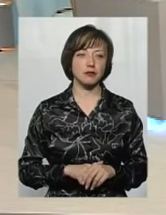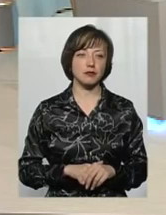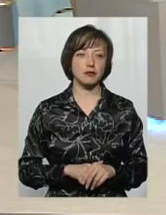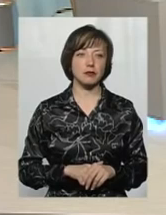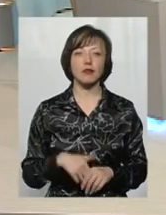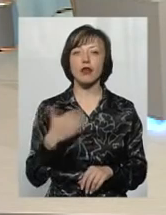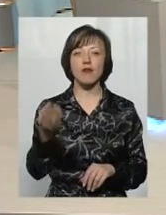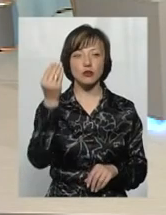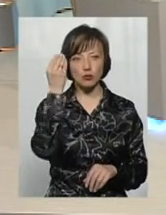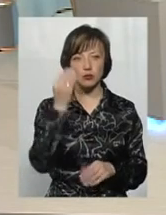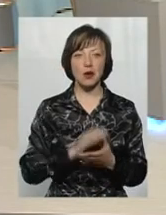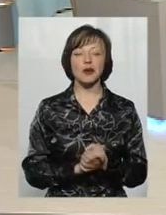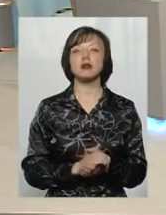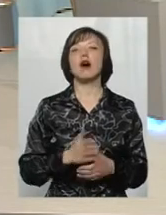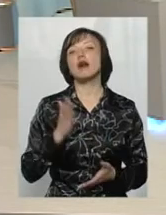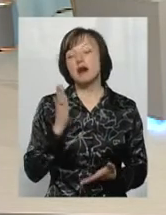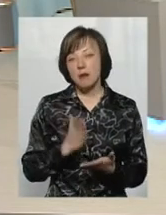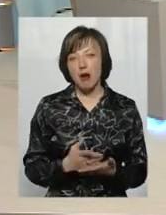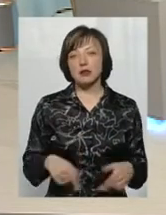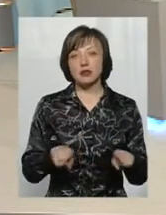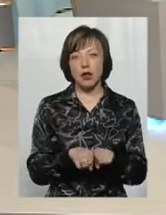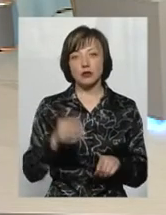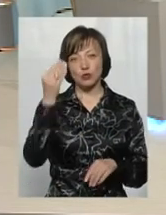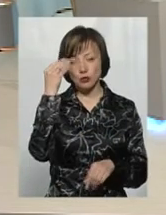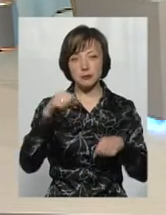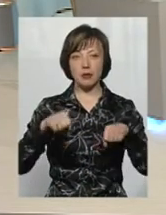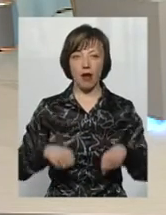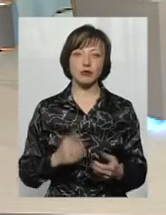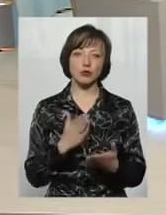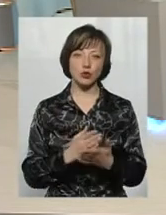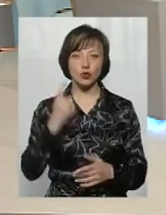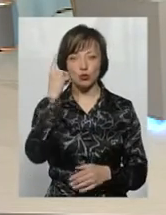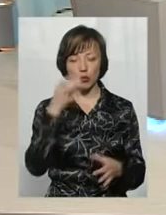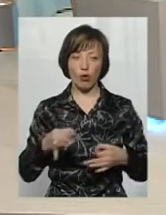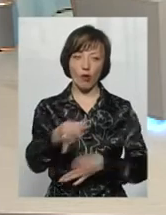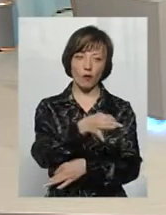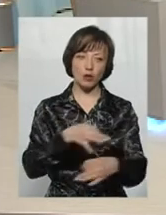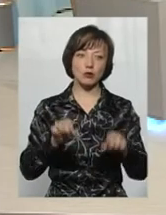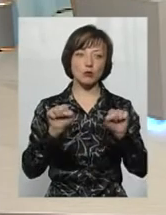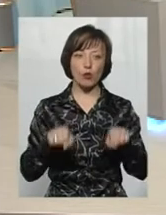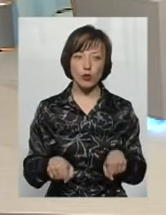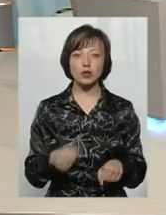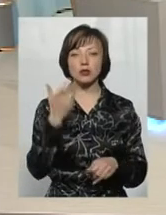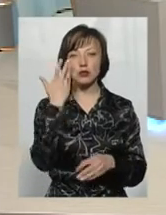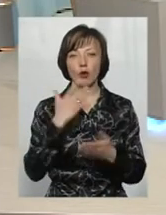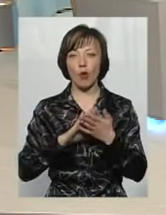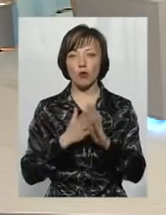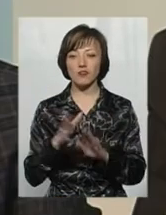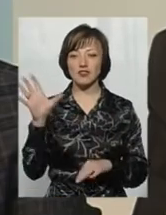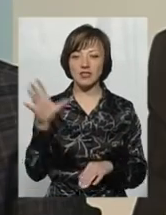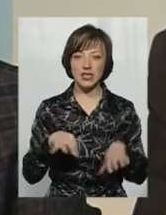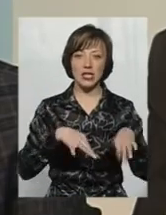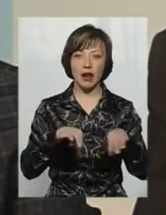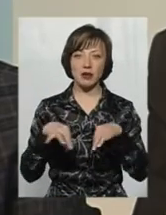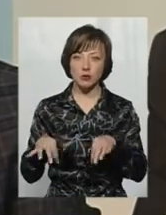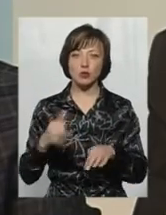Дивно, ваша думка є. Немає така думка права на існування. В принципі, про це можна думати і говорити за умови, коли вже всі транспортні